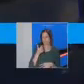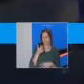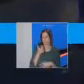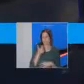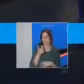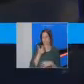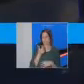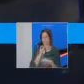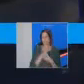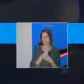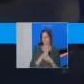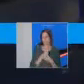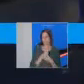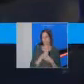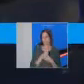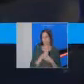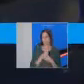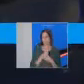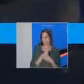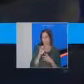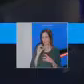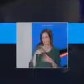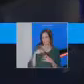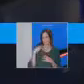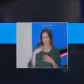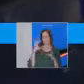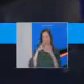סטריט ישראל. ערב טוב, עדינה, מה שלומך?